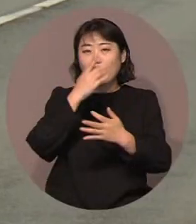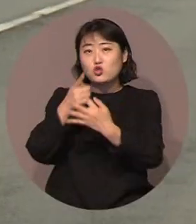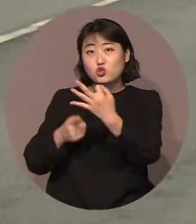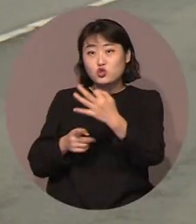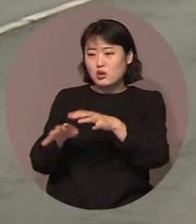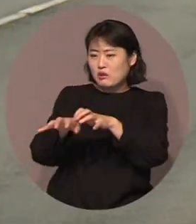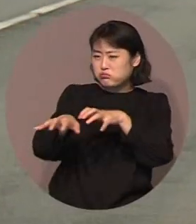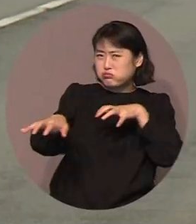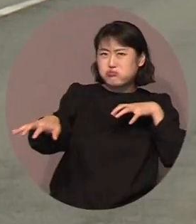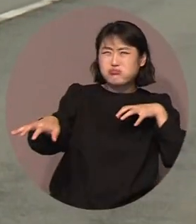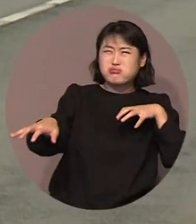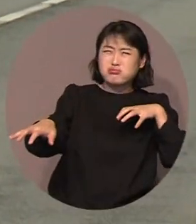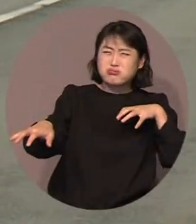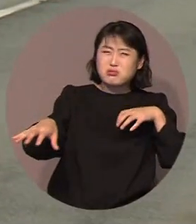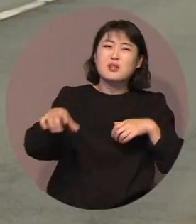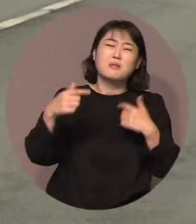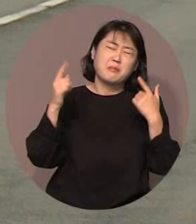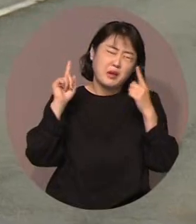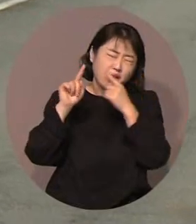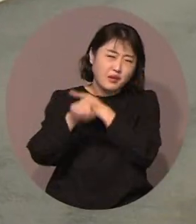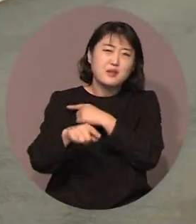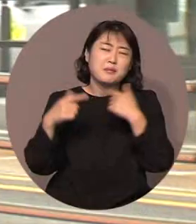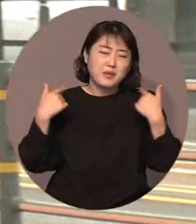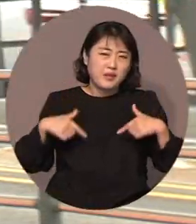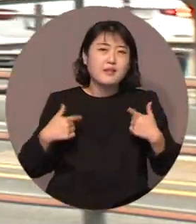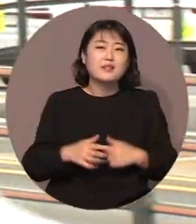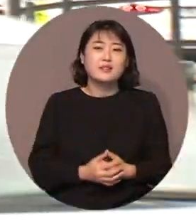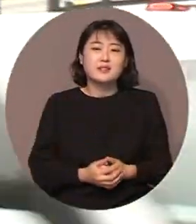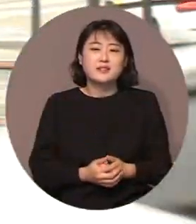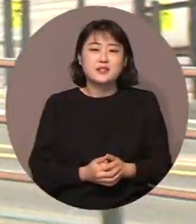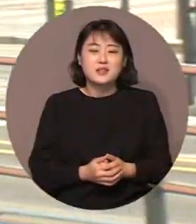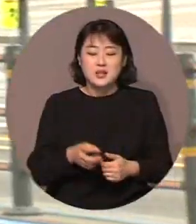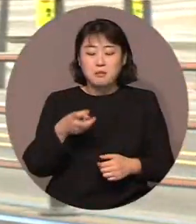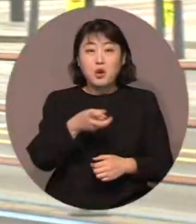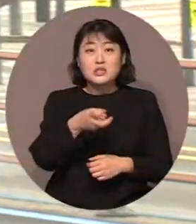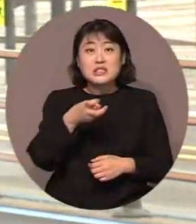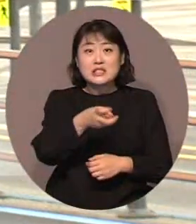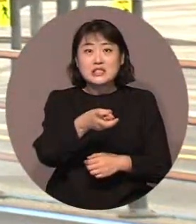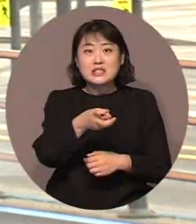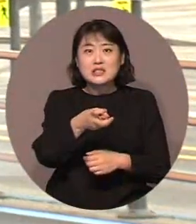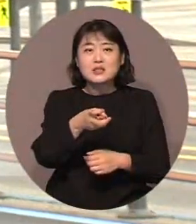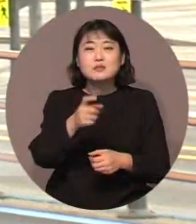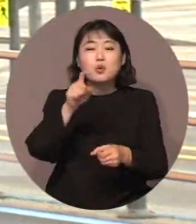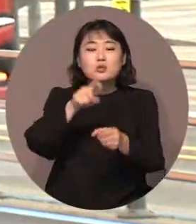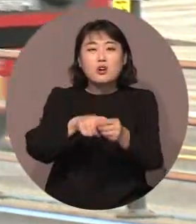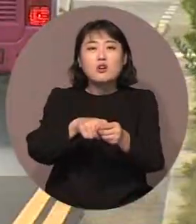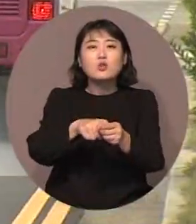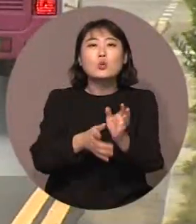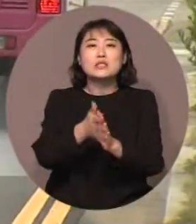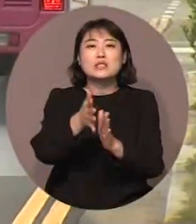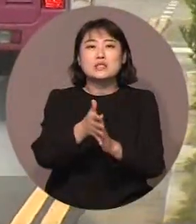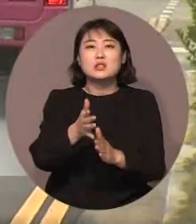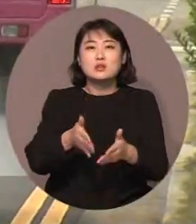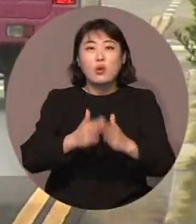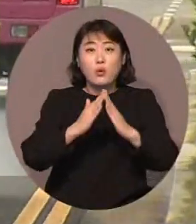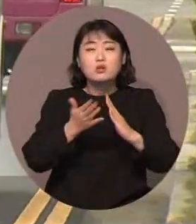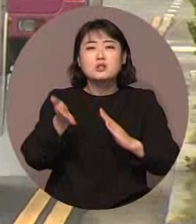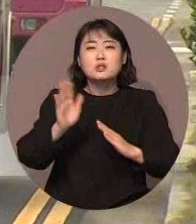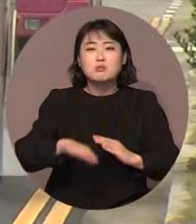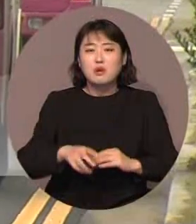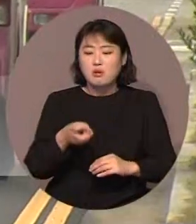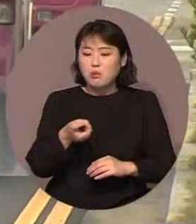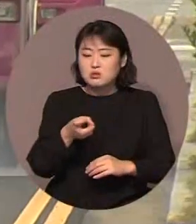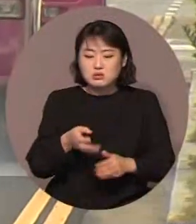매일 승용차들이 꼬리에 꼬리를 물고 있습니다. 대중교통 중심도시로 설계됐지만 유일한 대중교통인 버스는